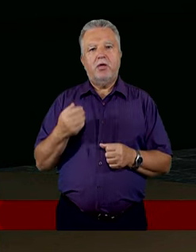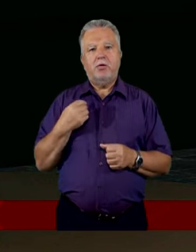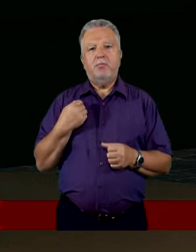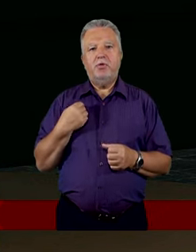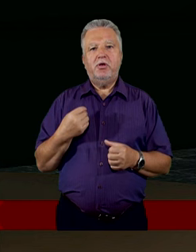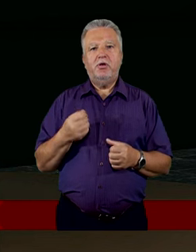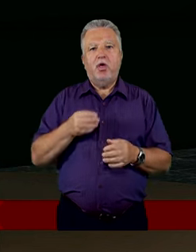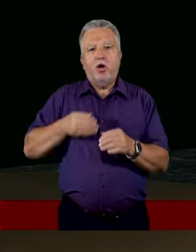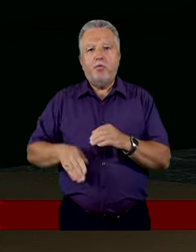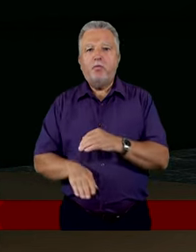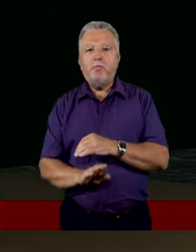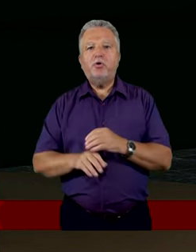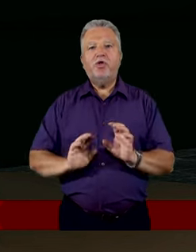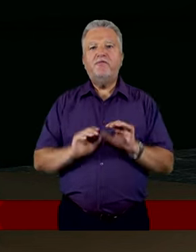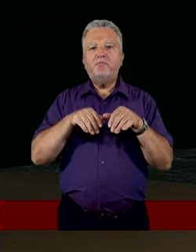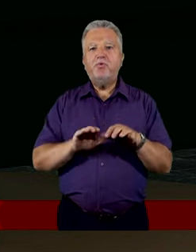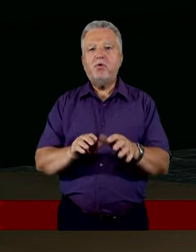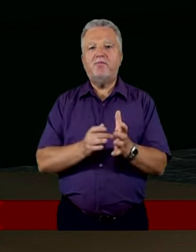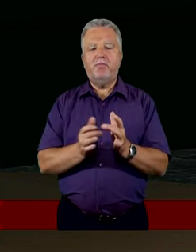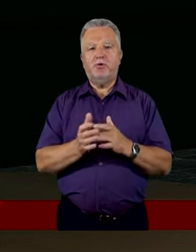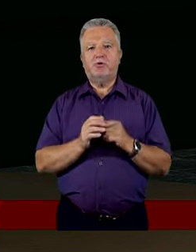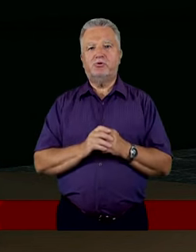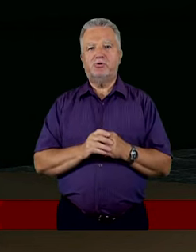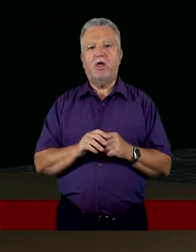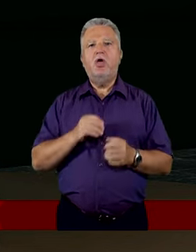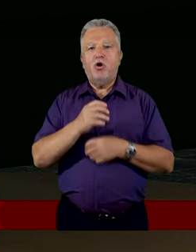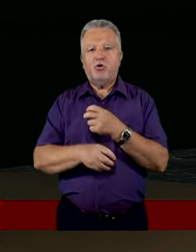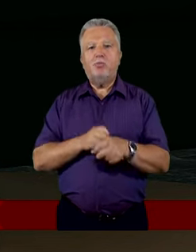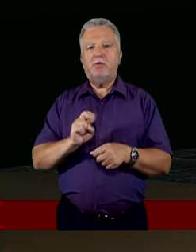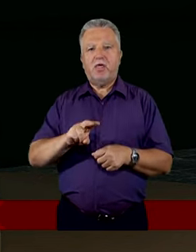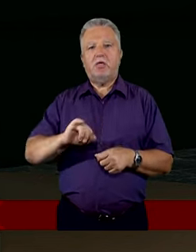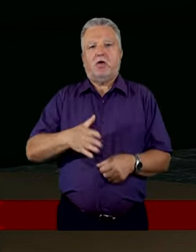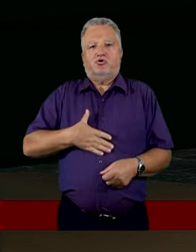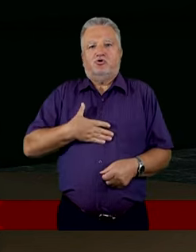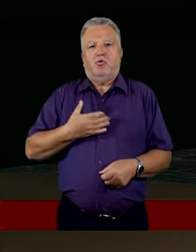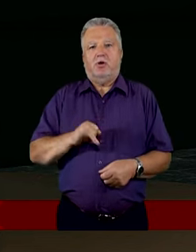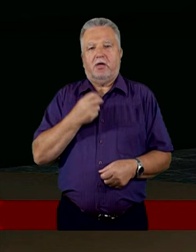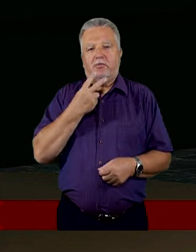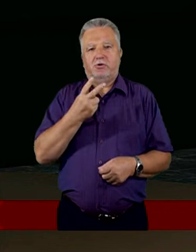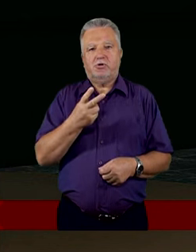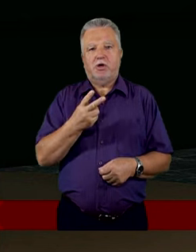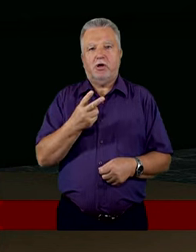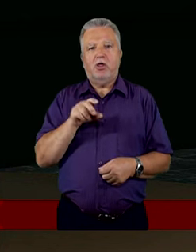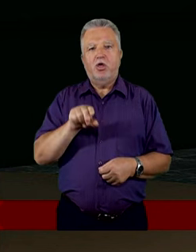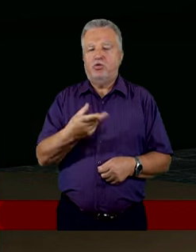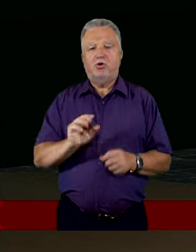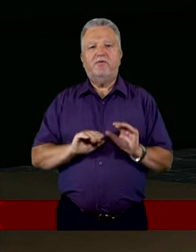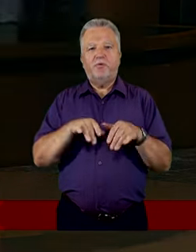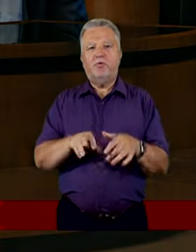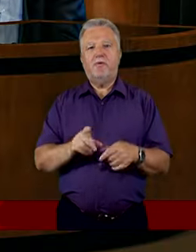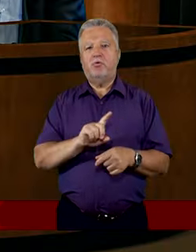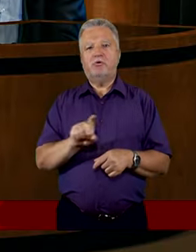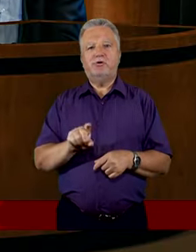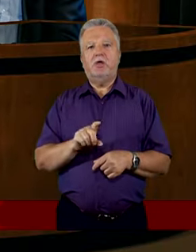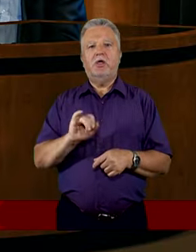wpływem na ich życie. I oni to robili tak, jak czuli, tak, jak widzieli. To nie wypływało z